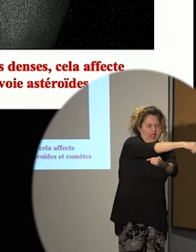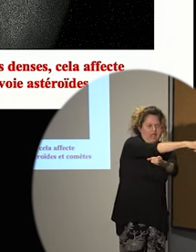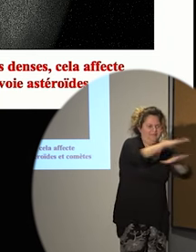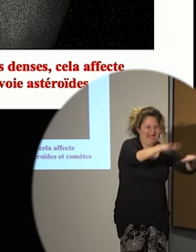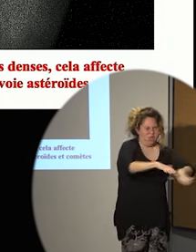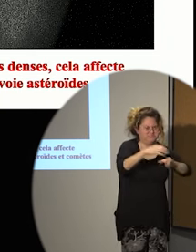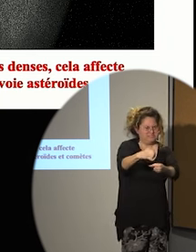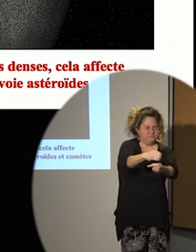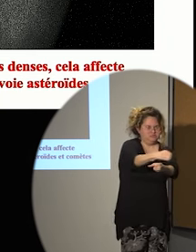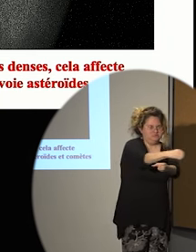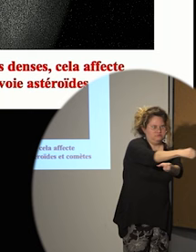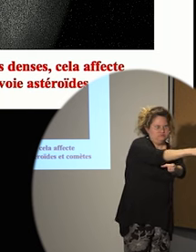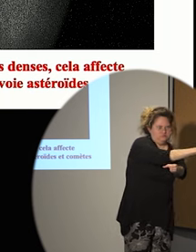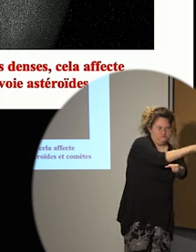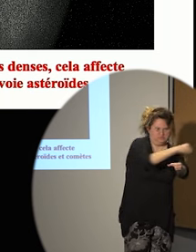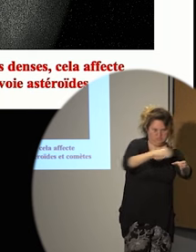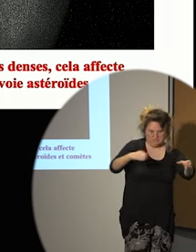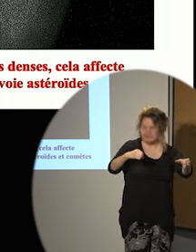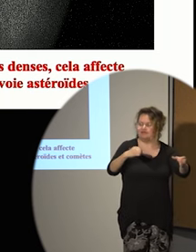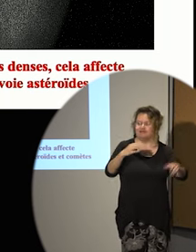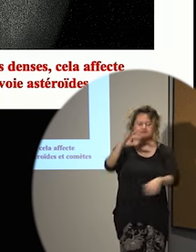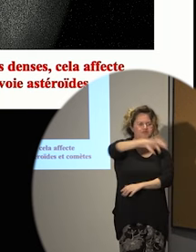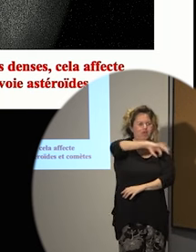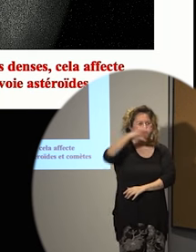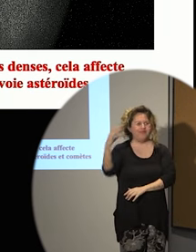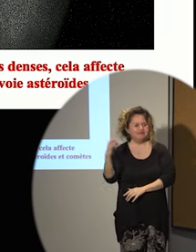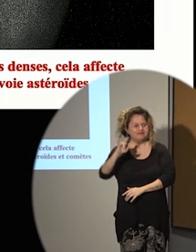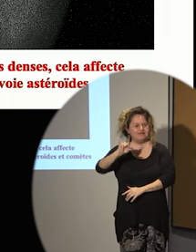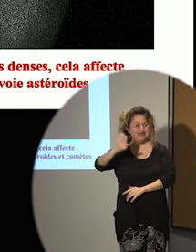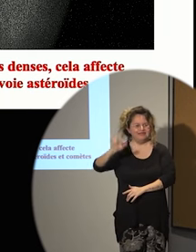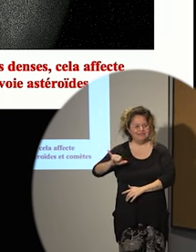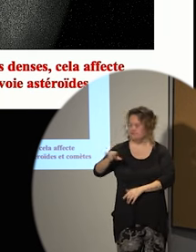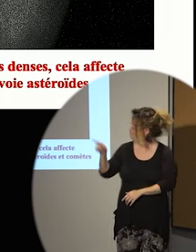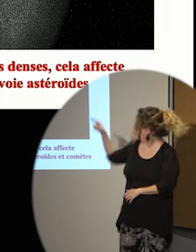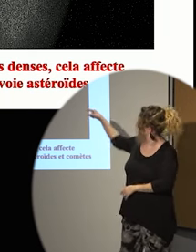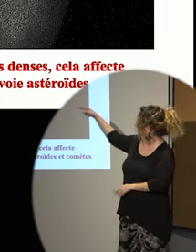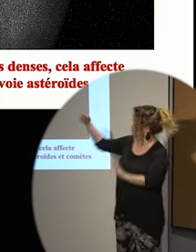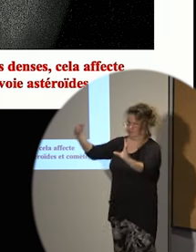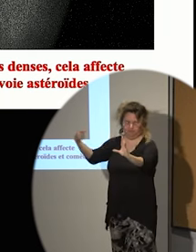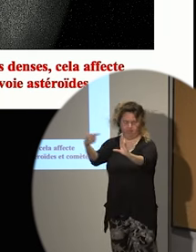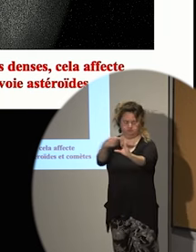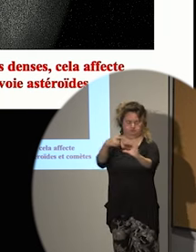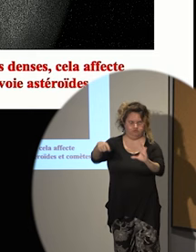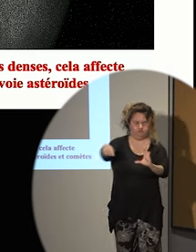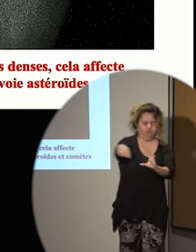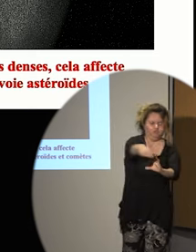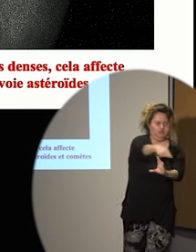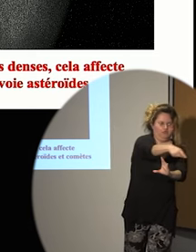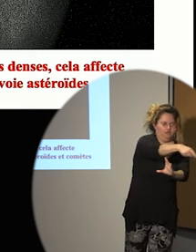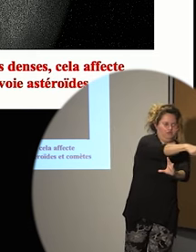et elle passe un mois, deux mois dans cette région-là. C'est pour ça que les comètes, on les voit pas longtemps. C'est pour cette raison.